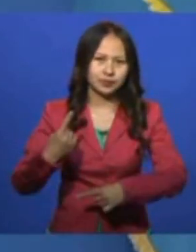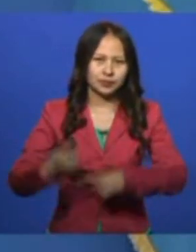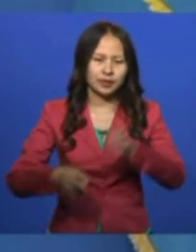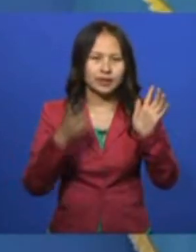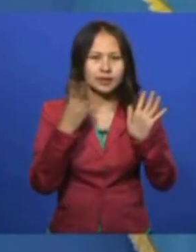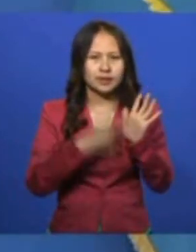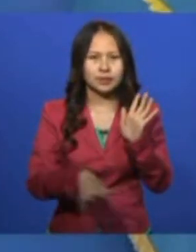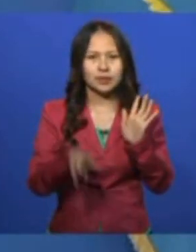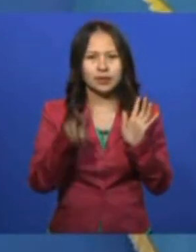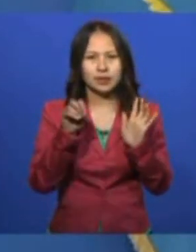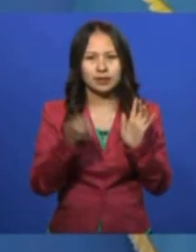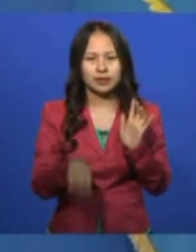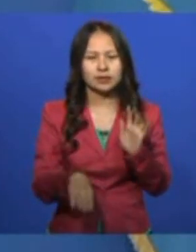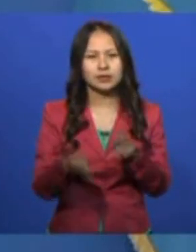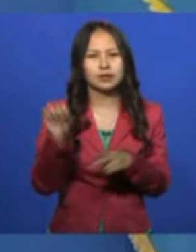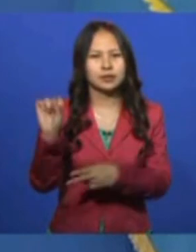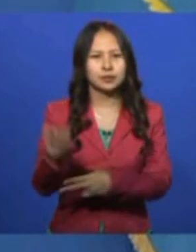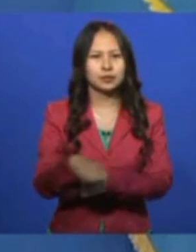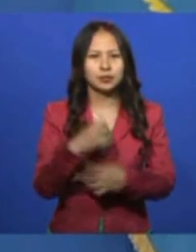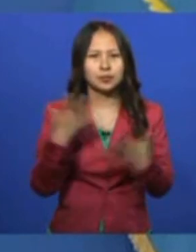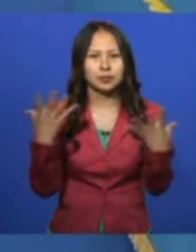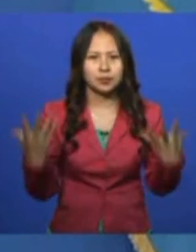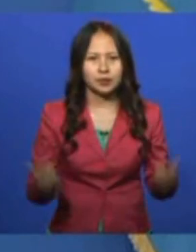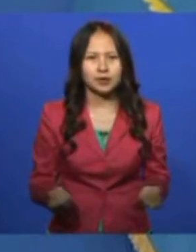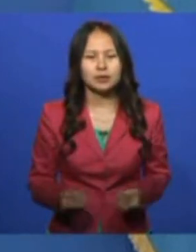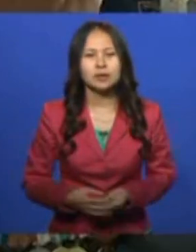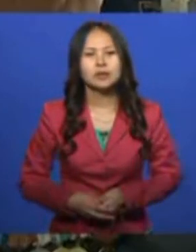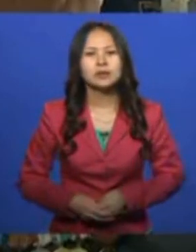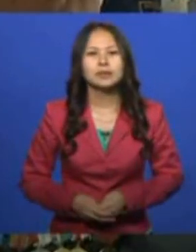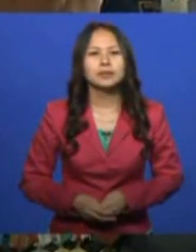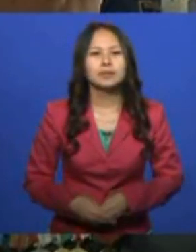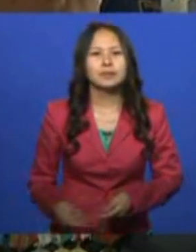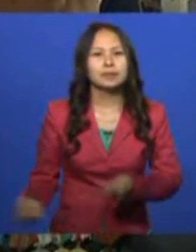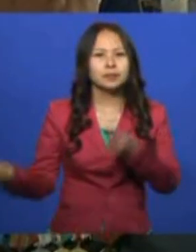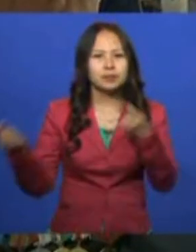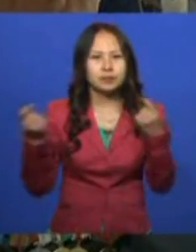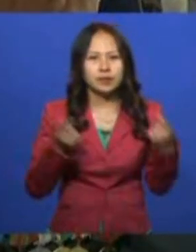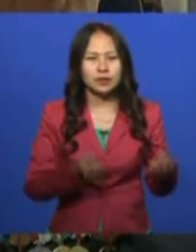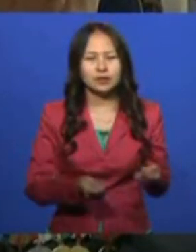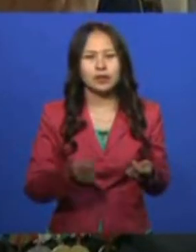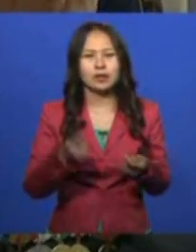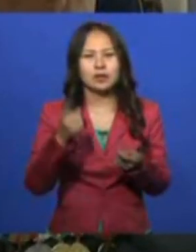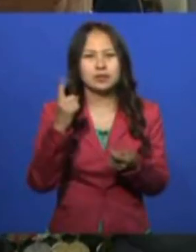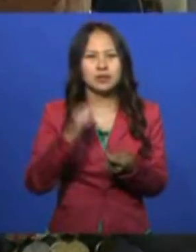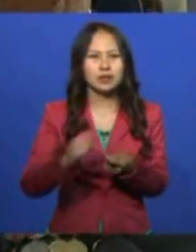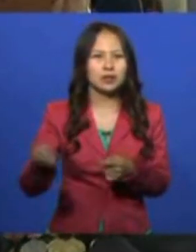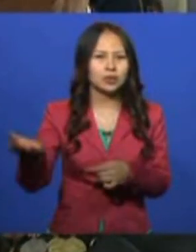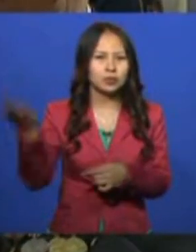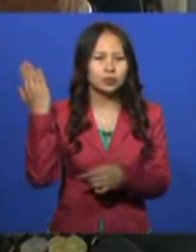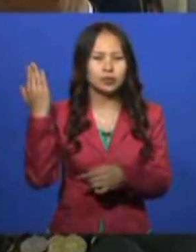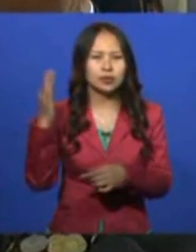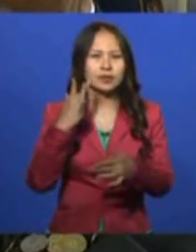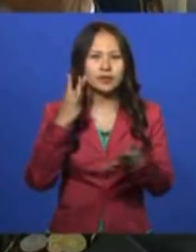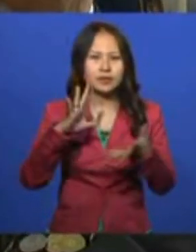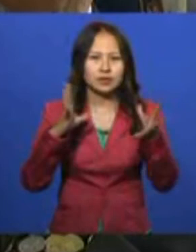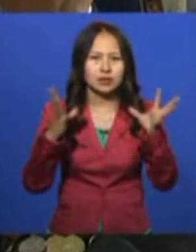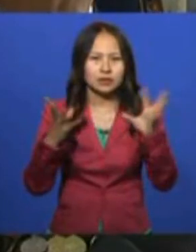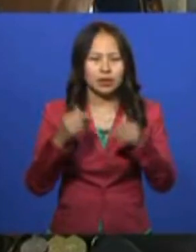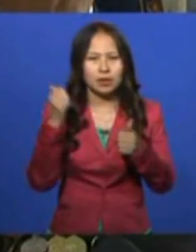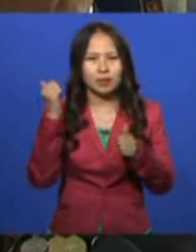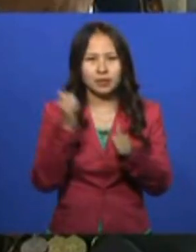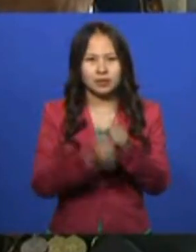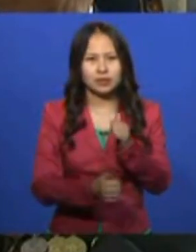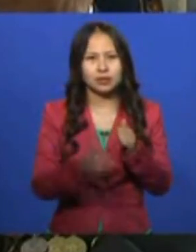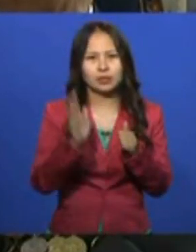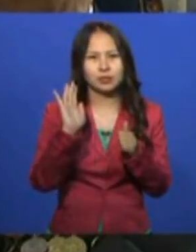70 жылдығы атап өтетін ұлы жеңісті алып берген аға бүгіннің алдында әр уақытта